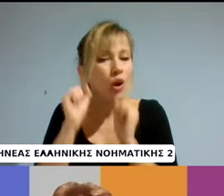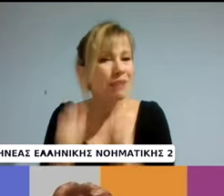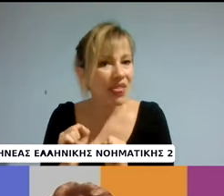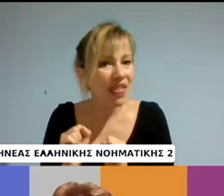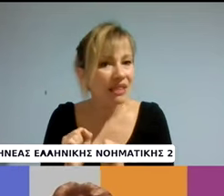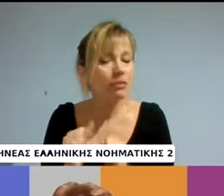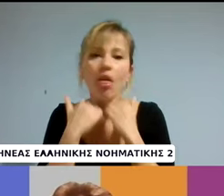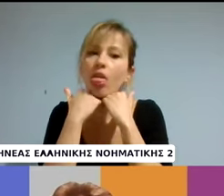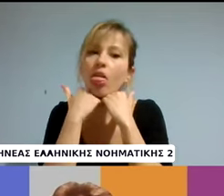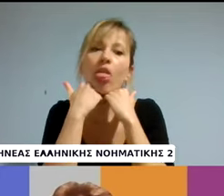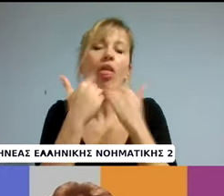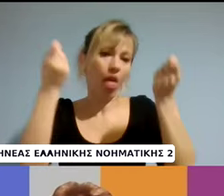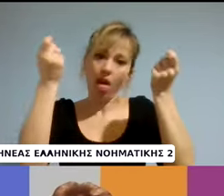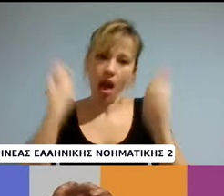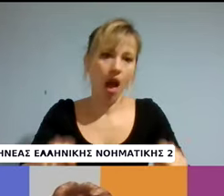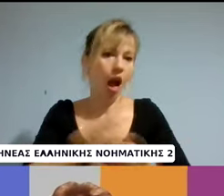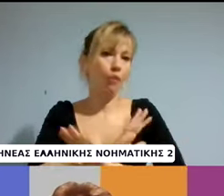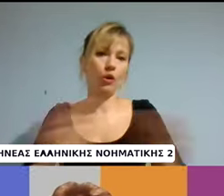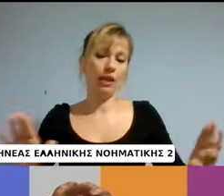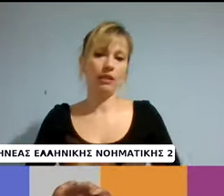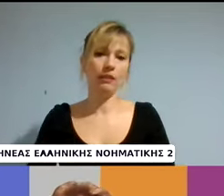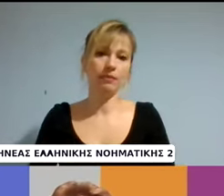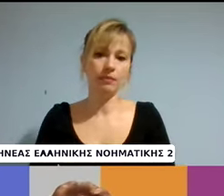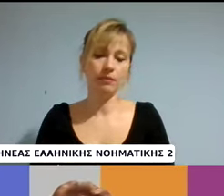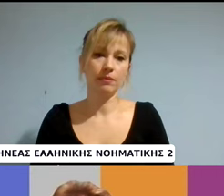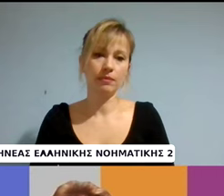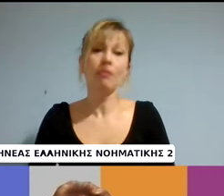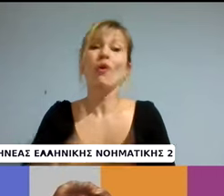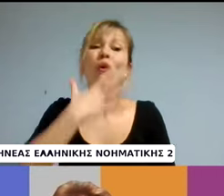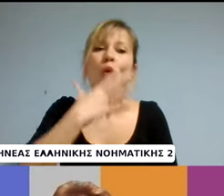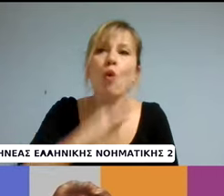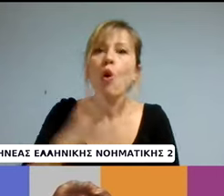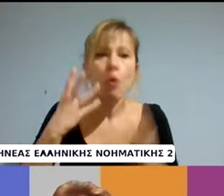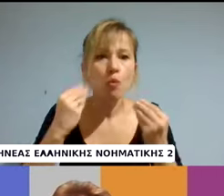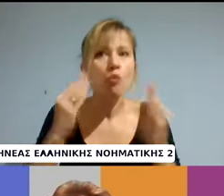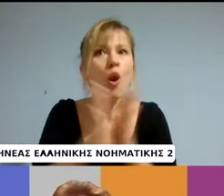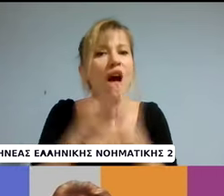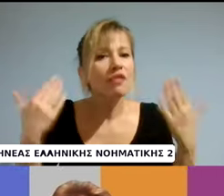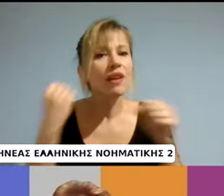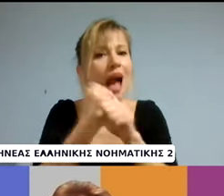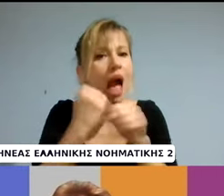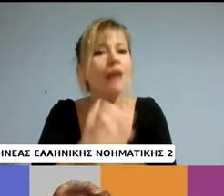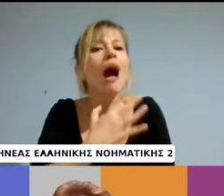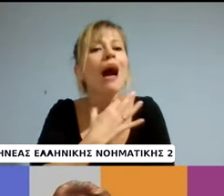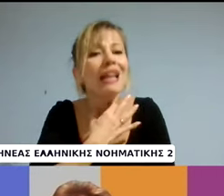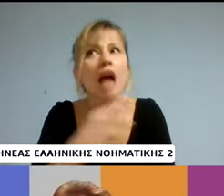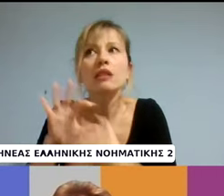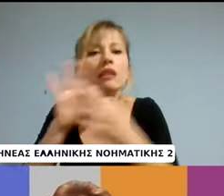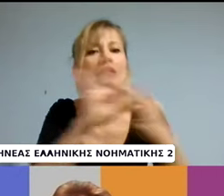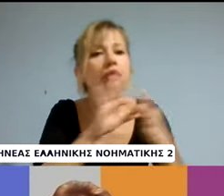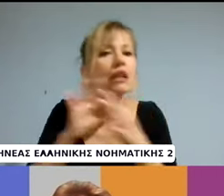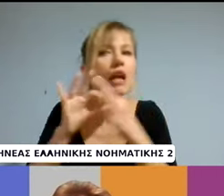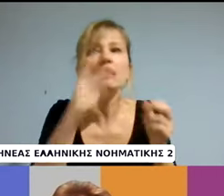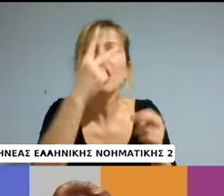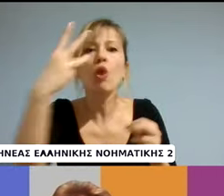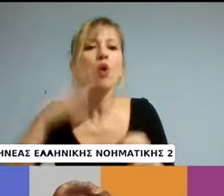σε μετάφραση, επιμέλεια και ούτω καθεξής. Γιατί πολλά έργα χρειάζονται πολλαπλά άτομα για να γίνουν. Συνεπώς, δεν μπορούν να